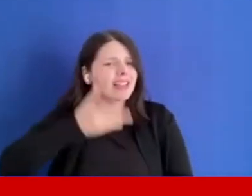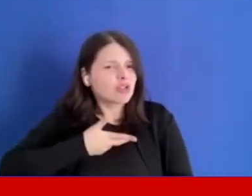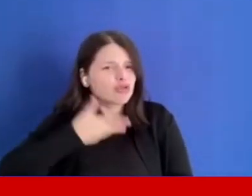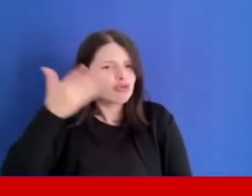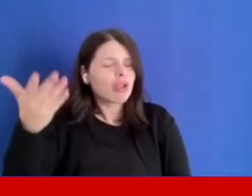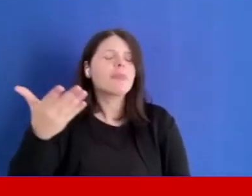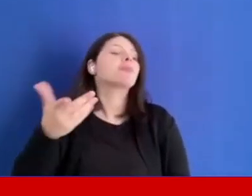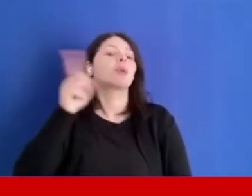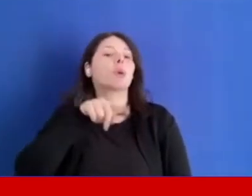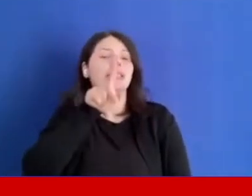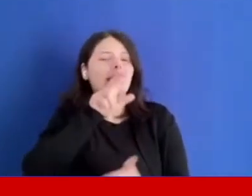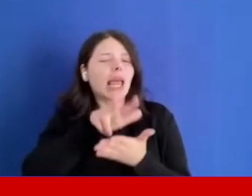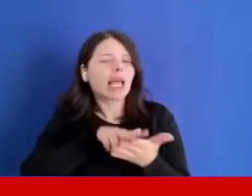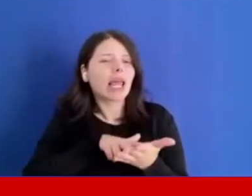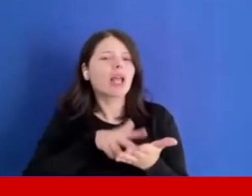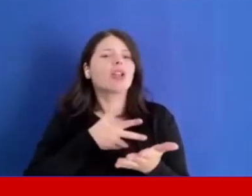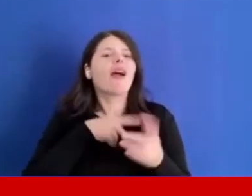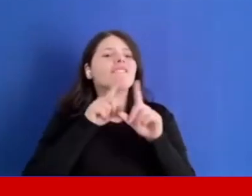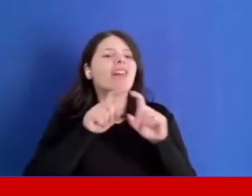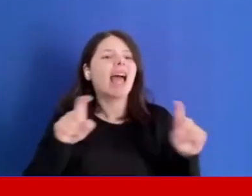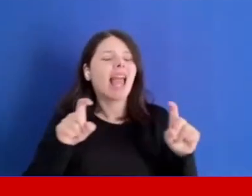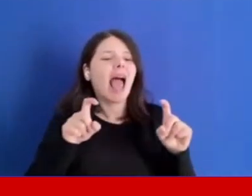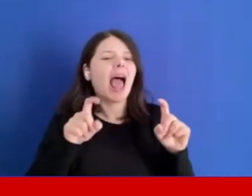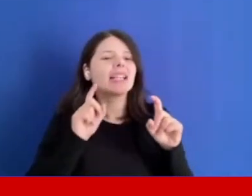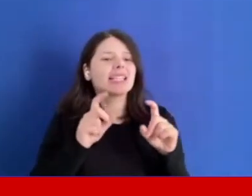ci sono anche le varianti dialettali.